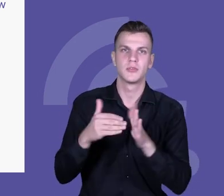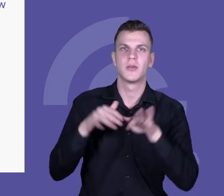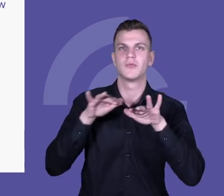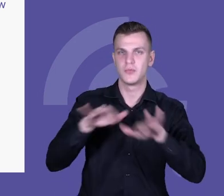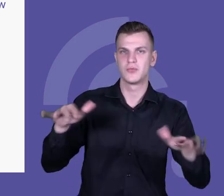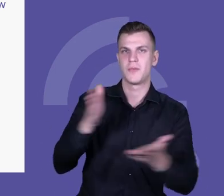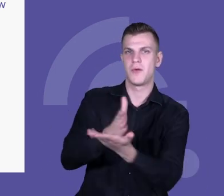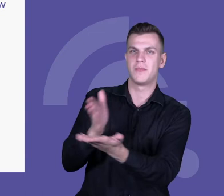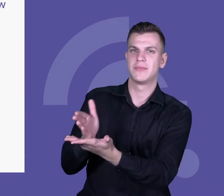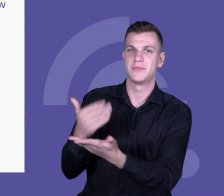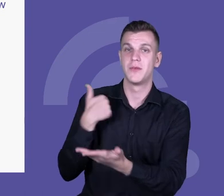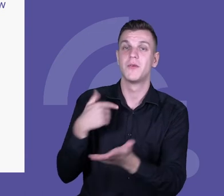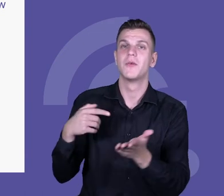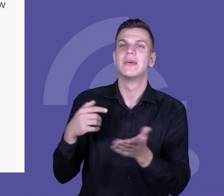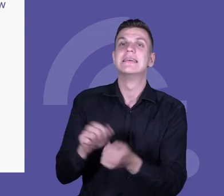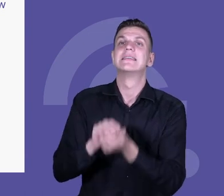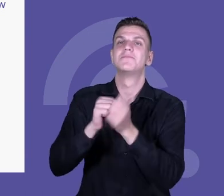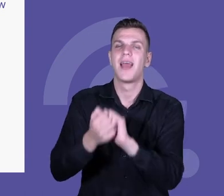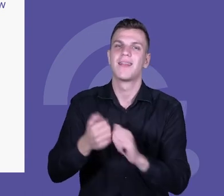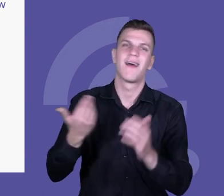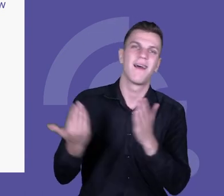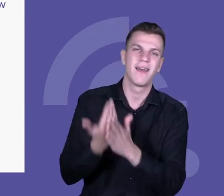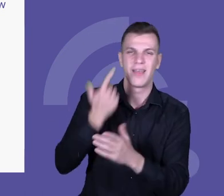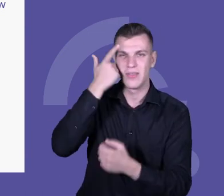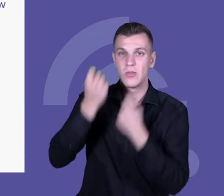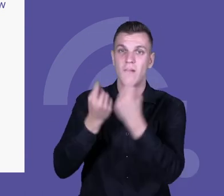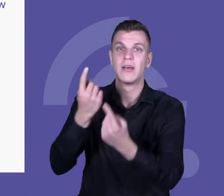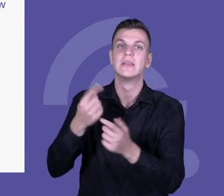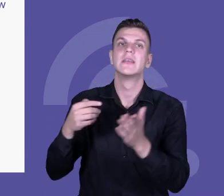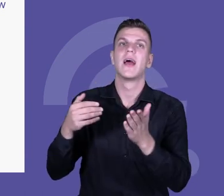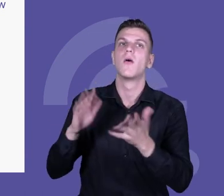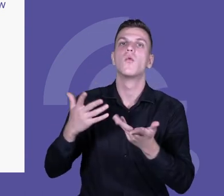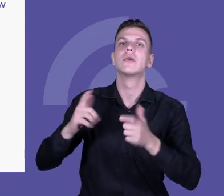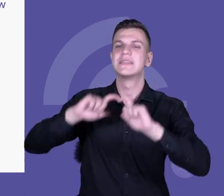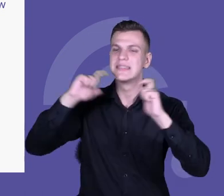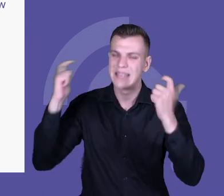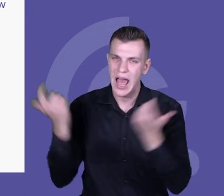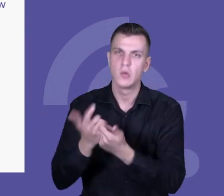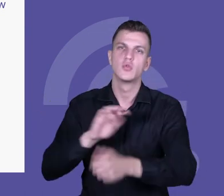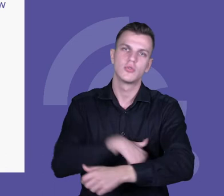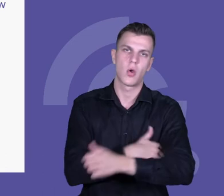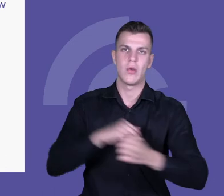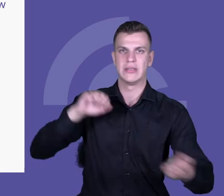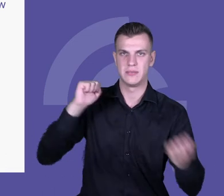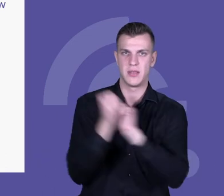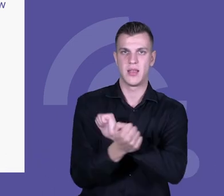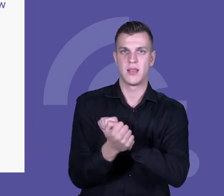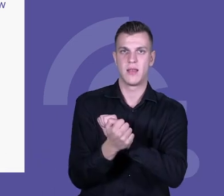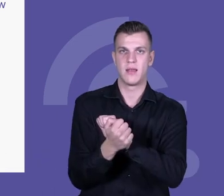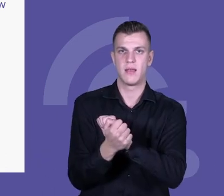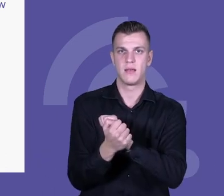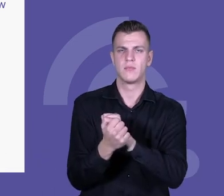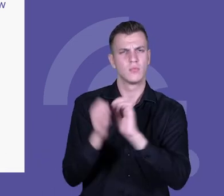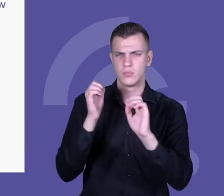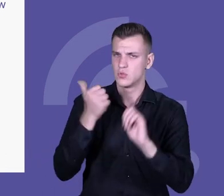o tym Małgorzata, to jest głęboka zmiana, taka sięgająca wręcz kultury pracy szkoły i ta zmiana się często nie wydarza tak po